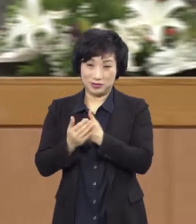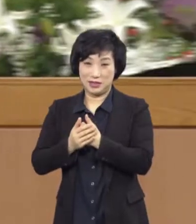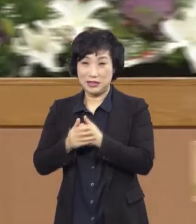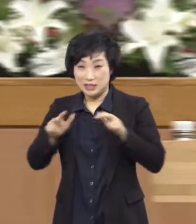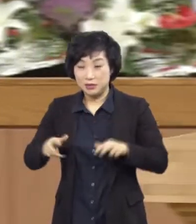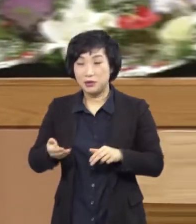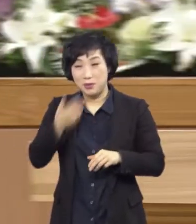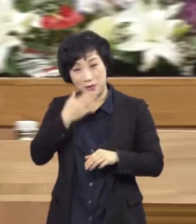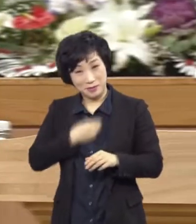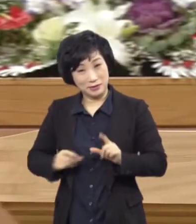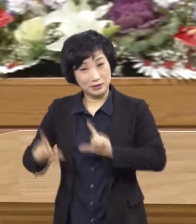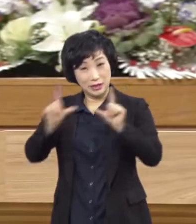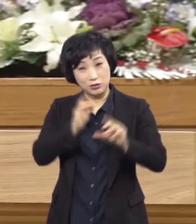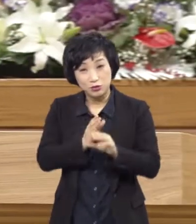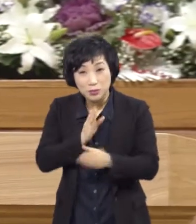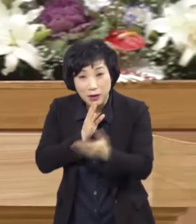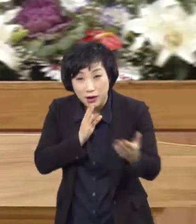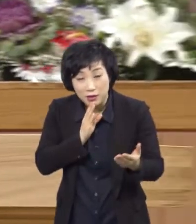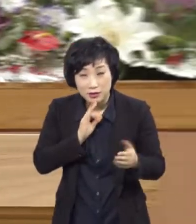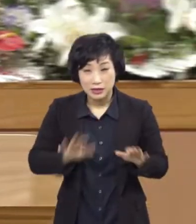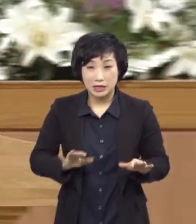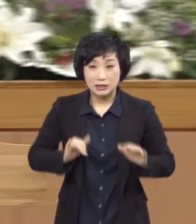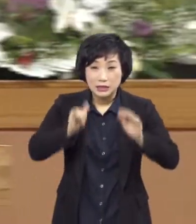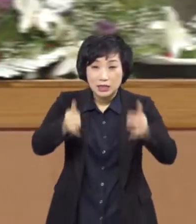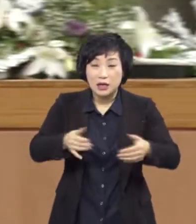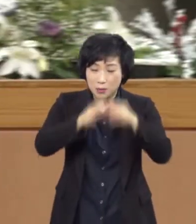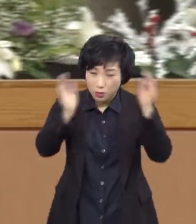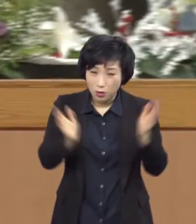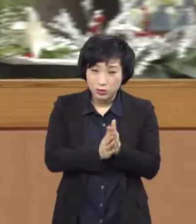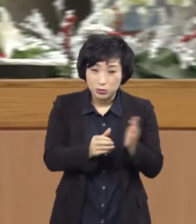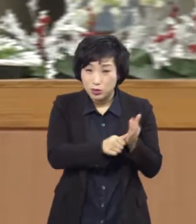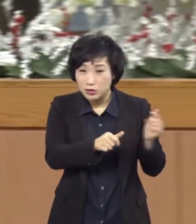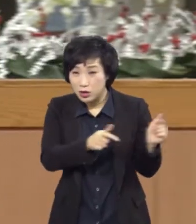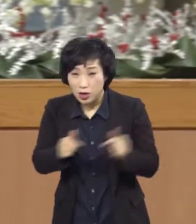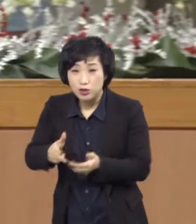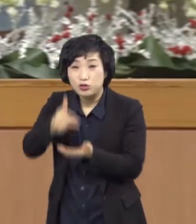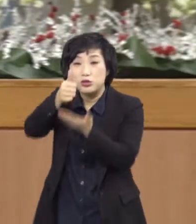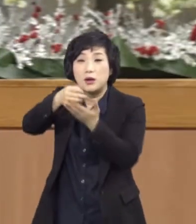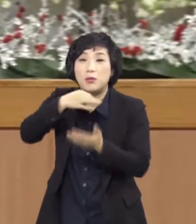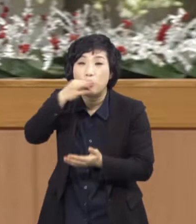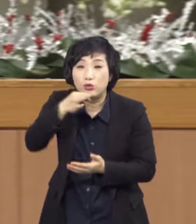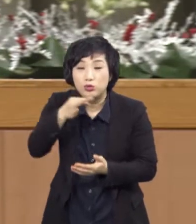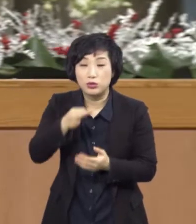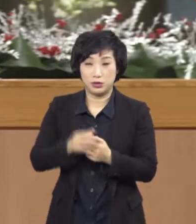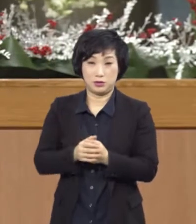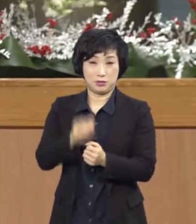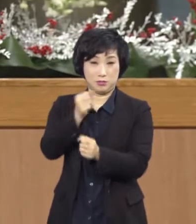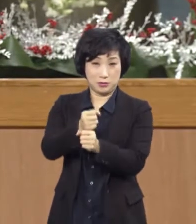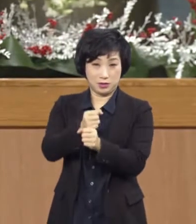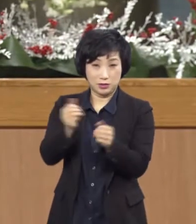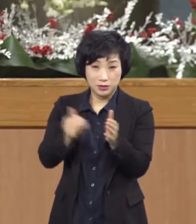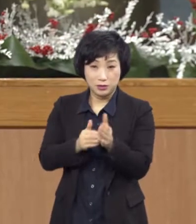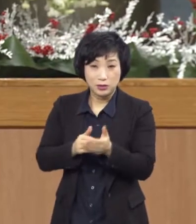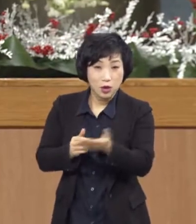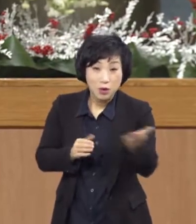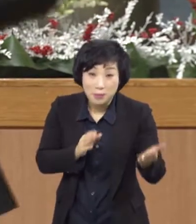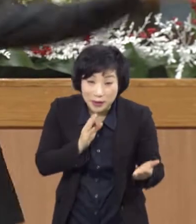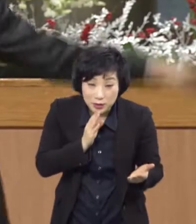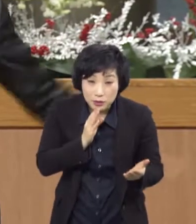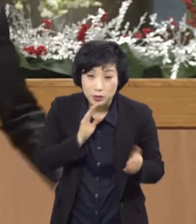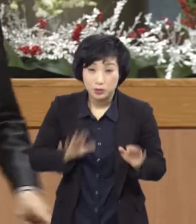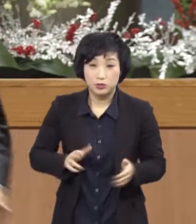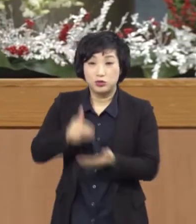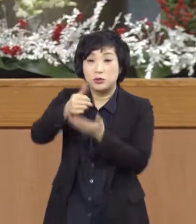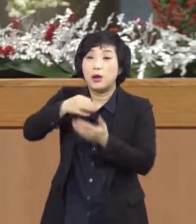있으니 이 세상의 모든 만물도 주님의 목소리에서 바로 생산됐다면 어떤 것이라도